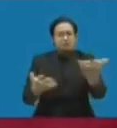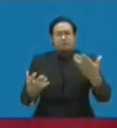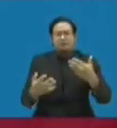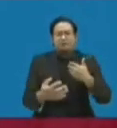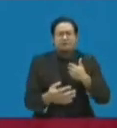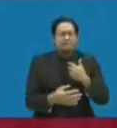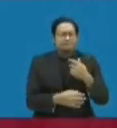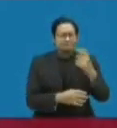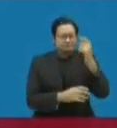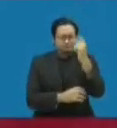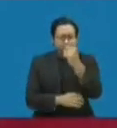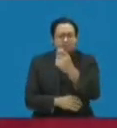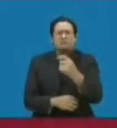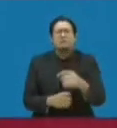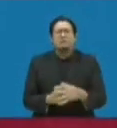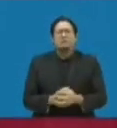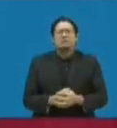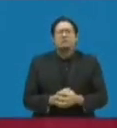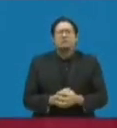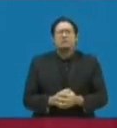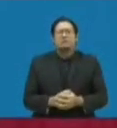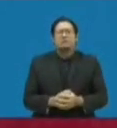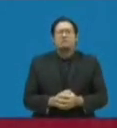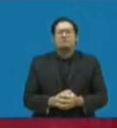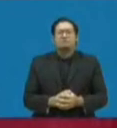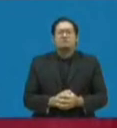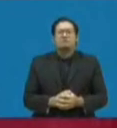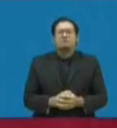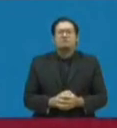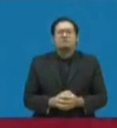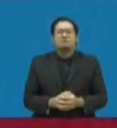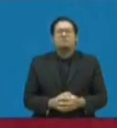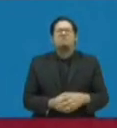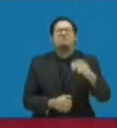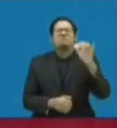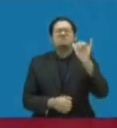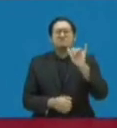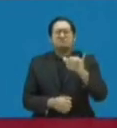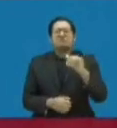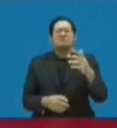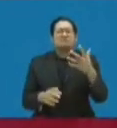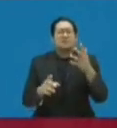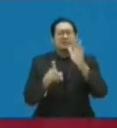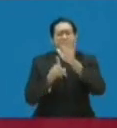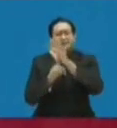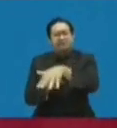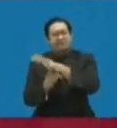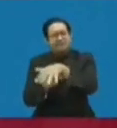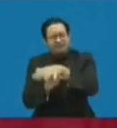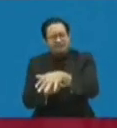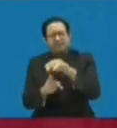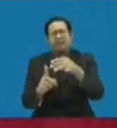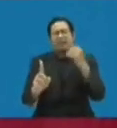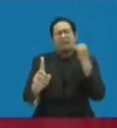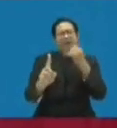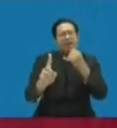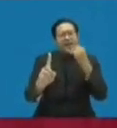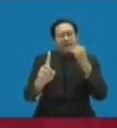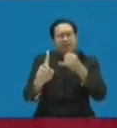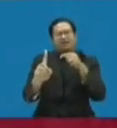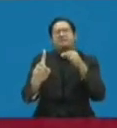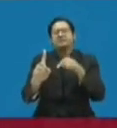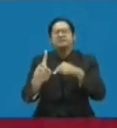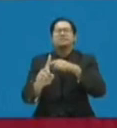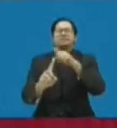Hai diskriminasi dan marginalisasi memang merupakan fenomenal yang masih mencekoki dan menjadi momok bagi sebagian besar